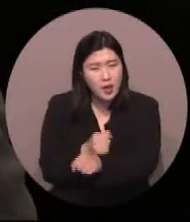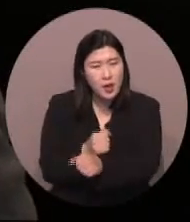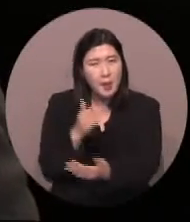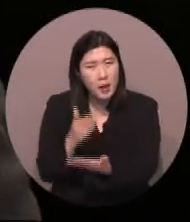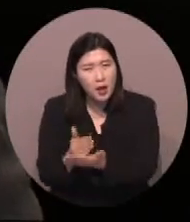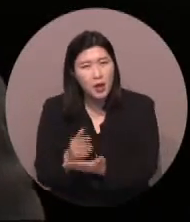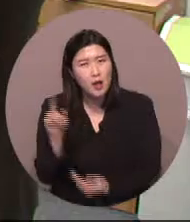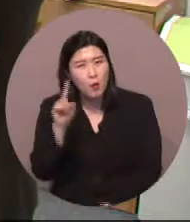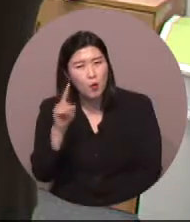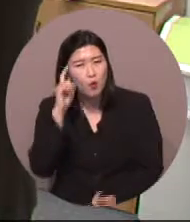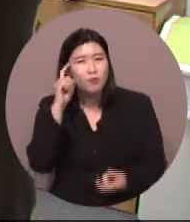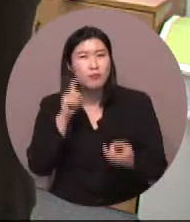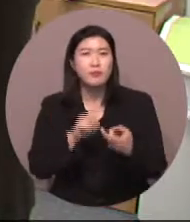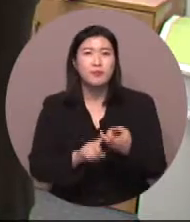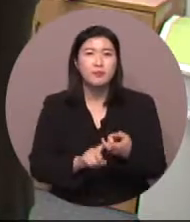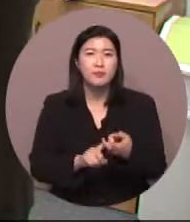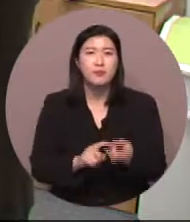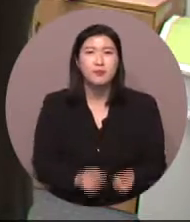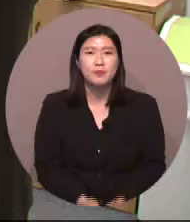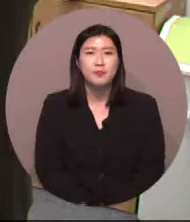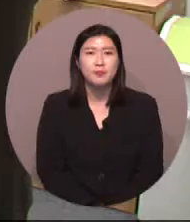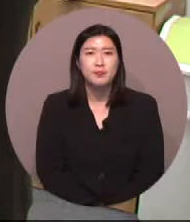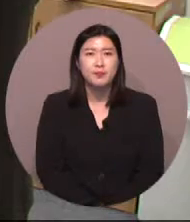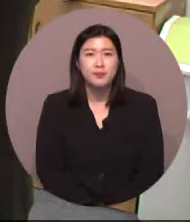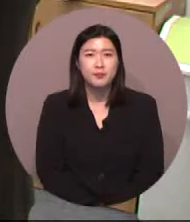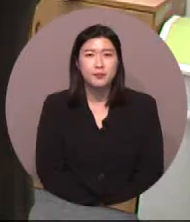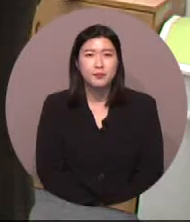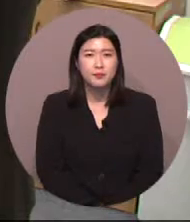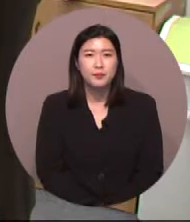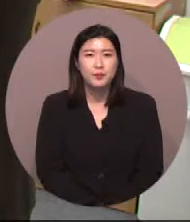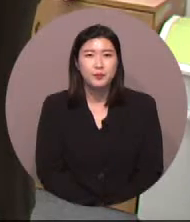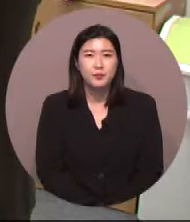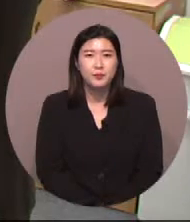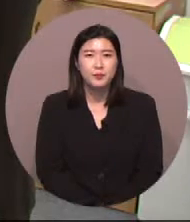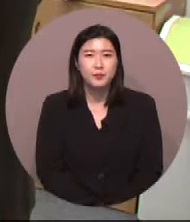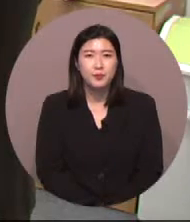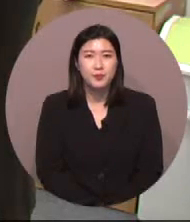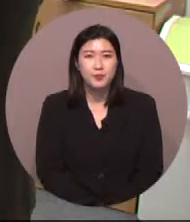출마 여부를 놓고도 관심이 모아지고 있습니다. MBC 뉴스 김태욱입니다.